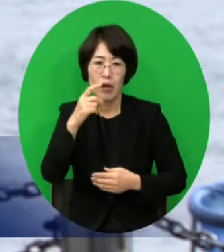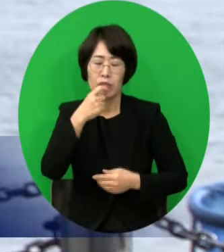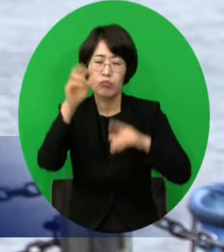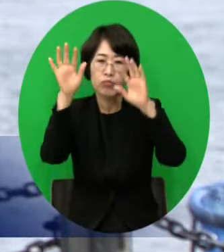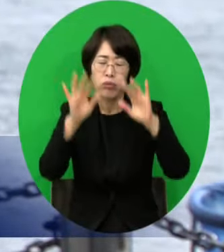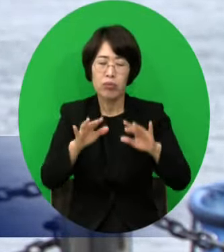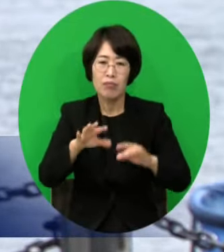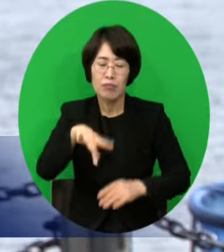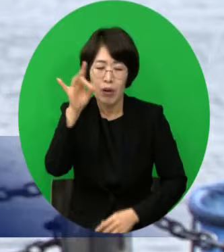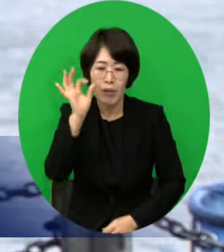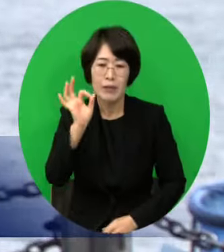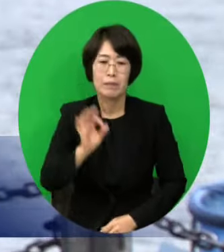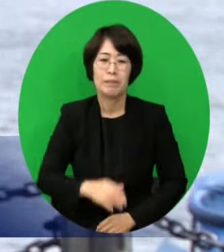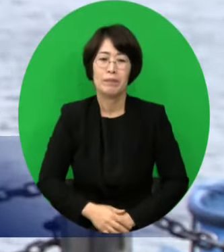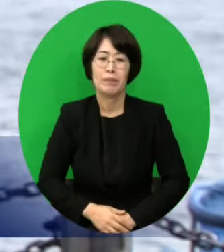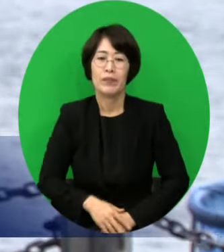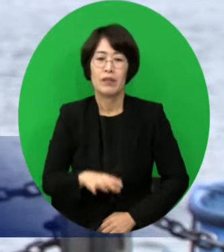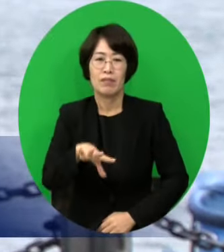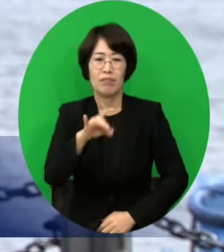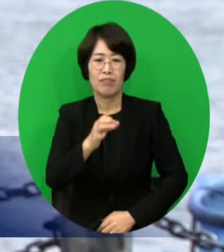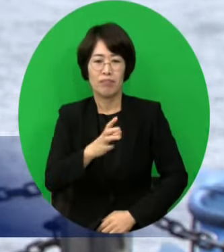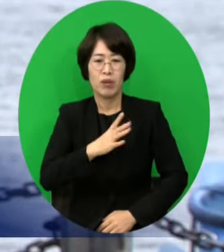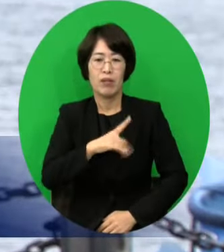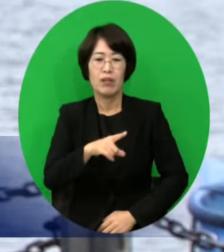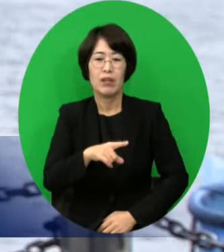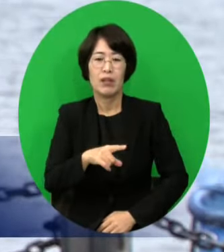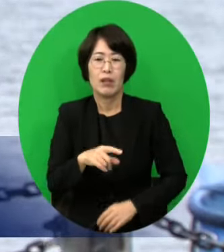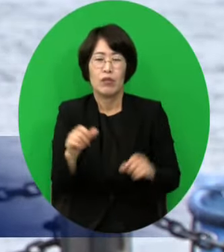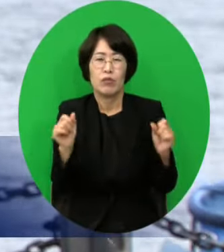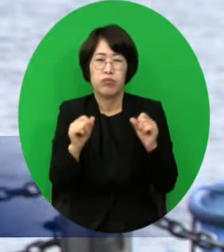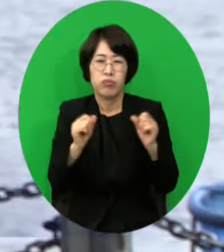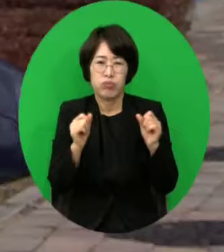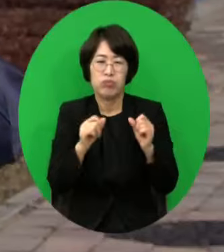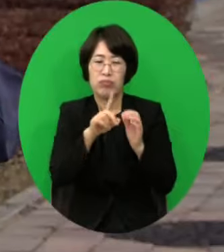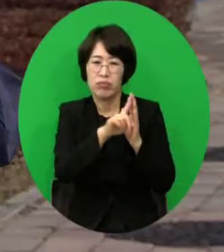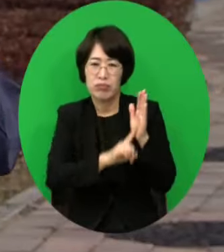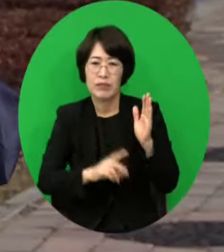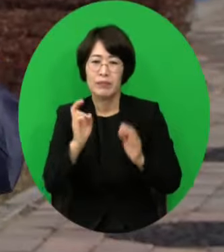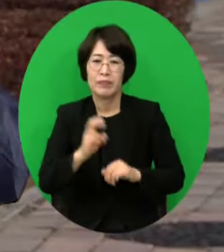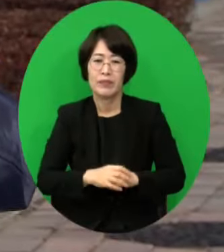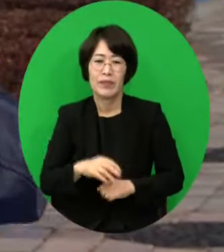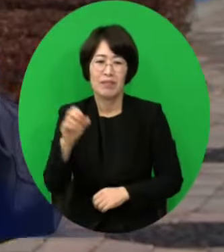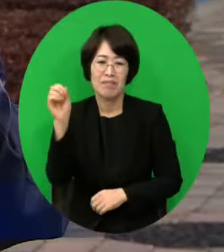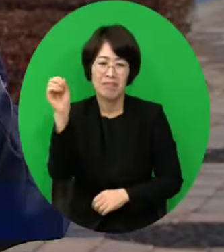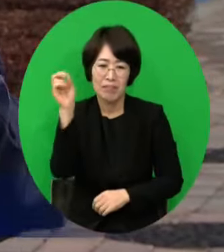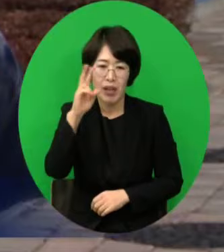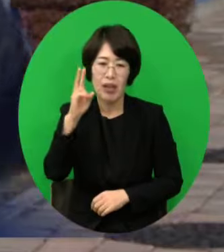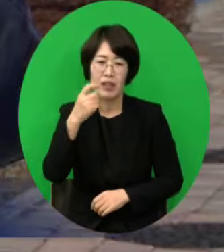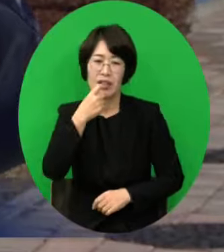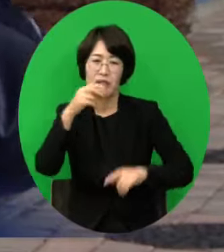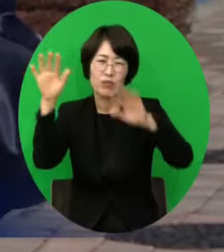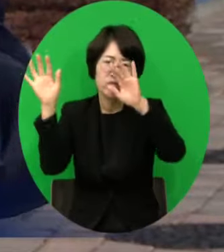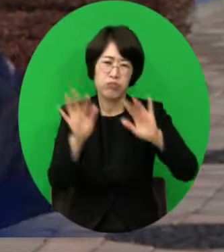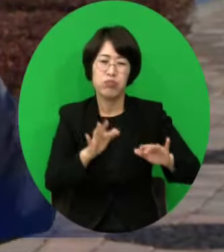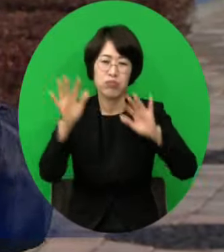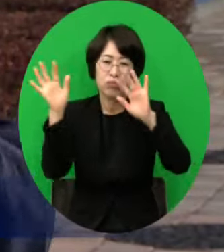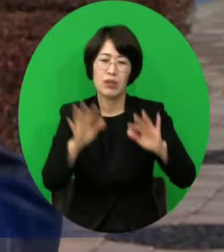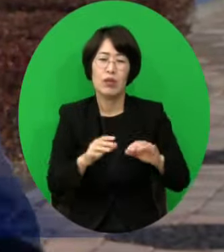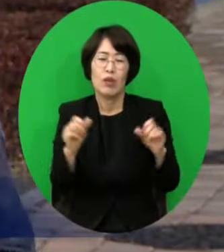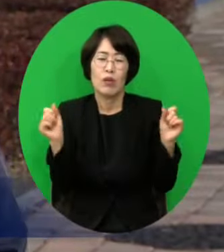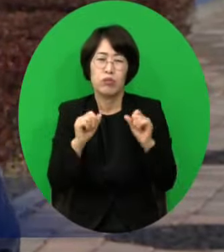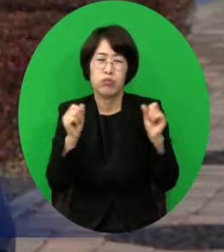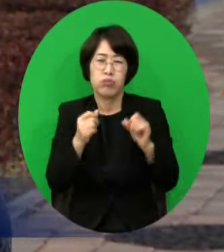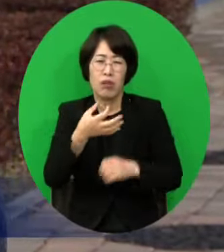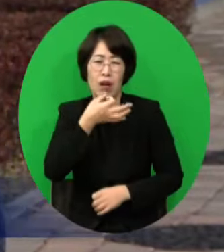처음이어가지고 저도 좀 놀라긴 했는데 날씨 좀 많이 추워진 것 같고요. 갑자기 막 눈도 내리고 너무